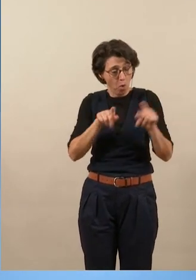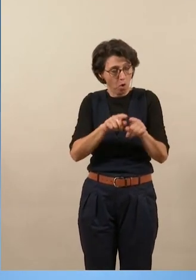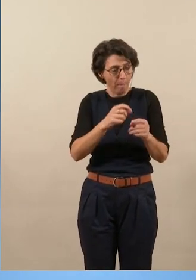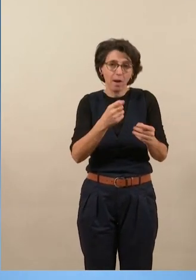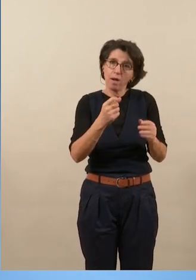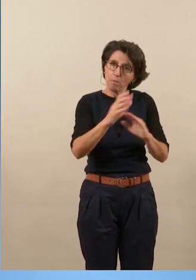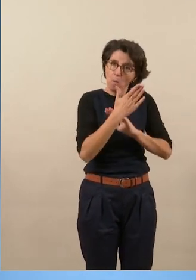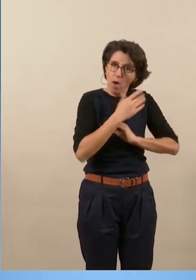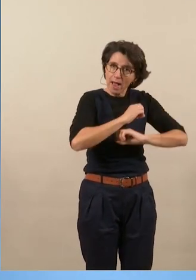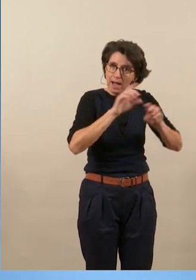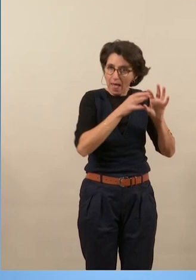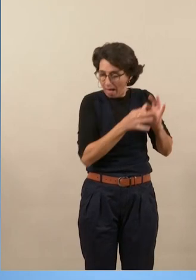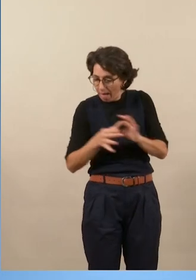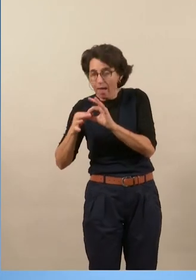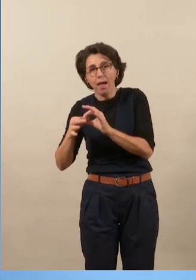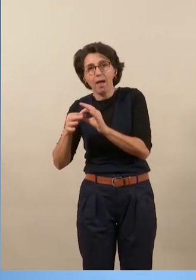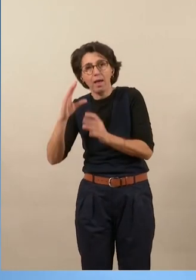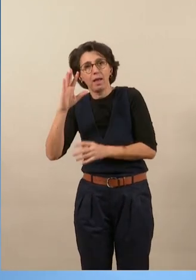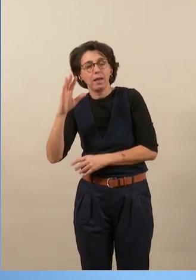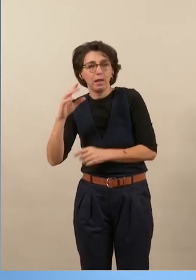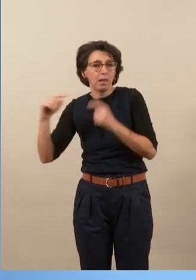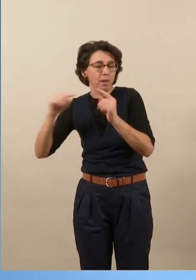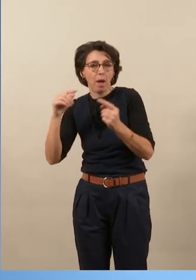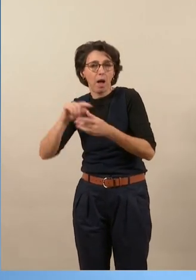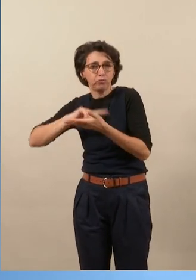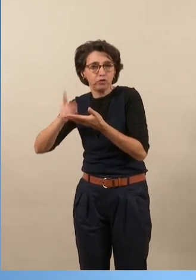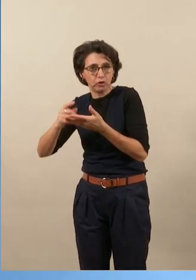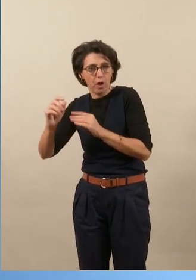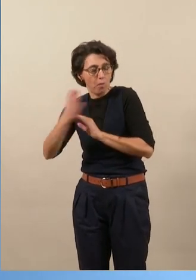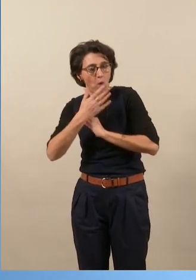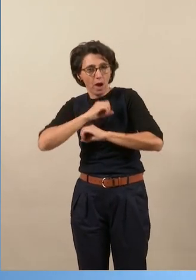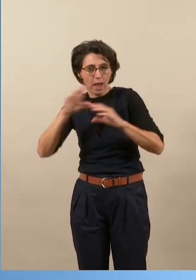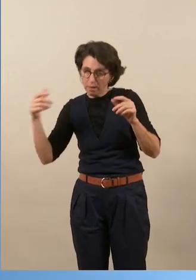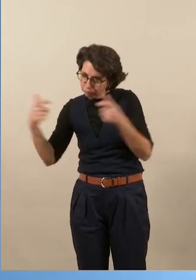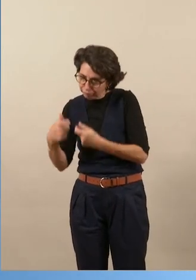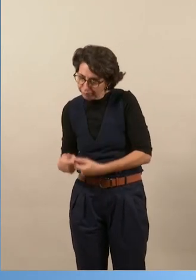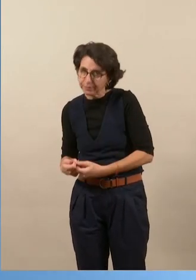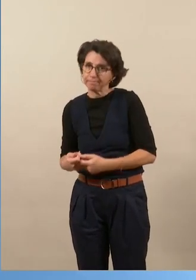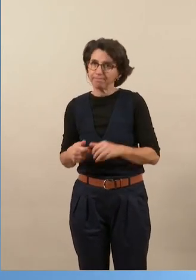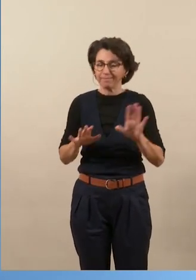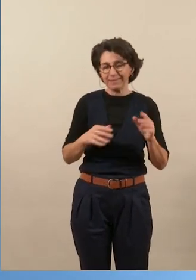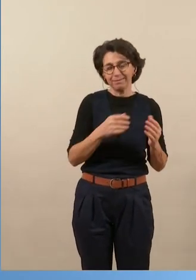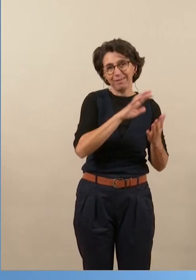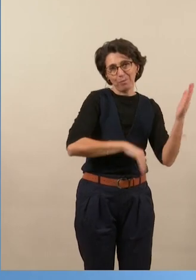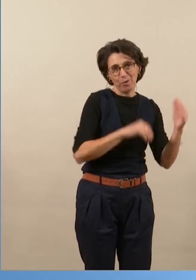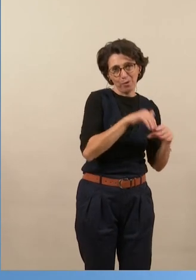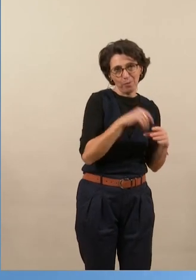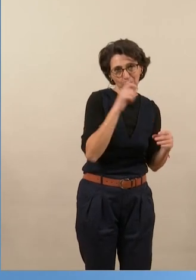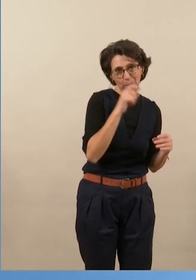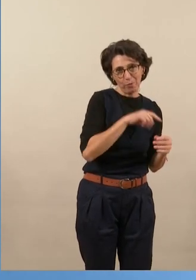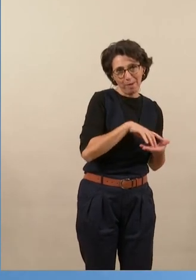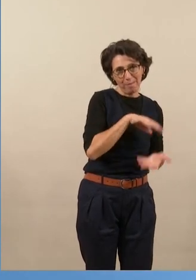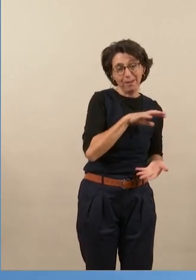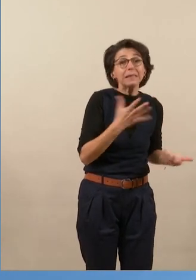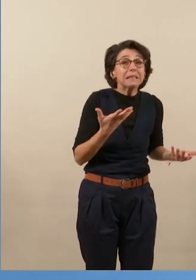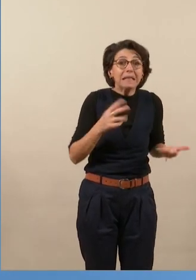informations qui sont présentées sont tout tout simplement forces voir on gère je m'explique même si c'est légèrement